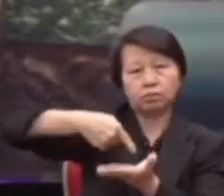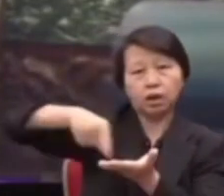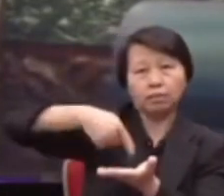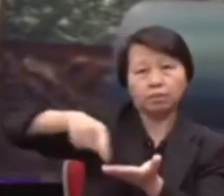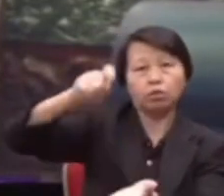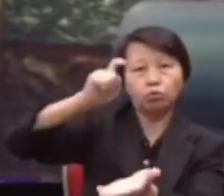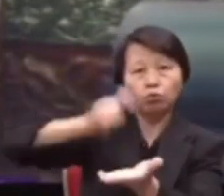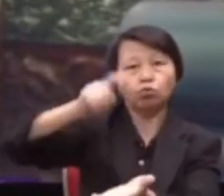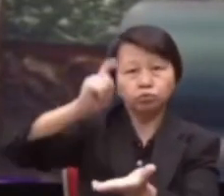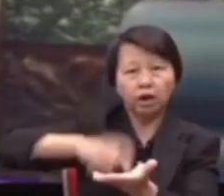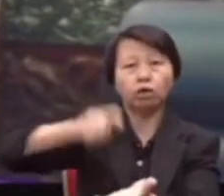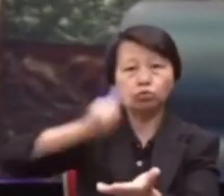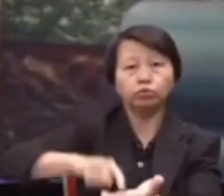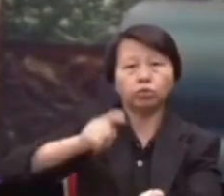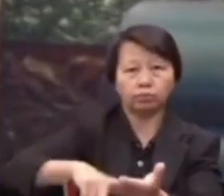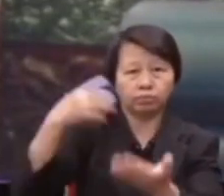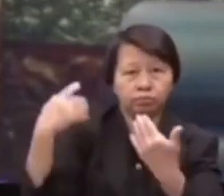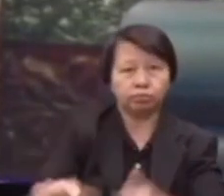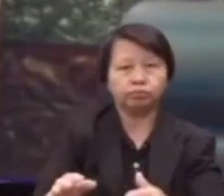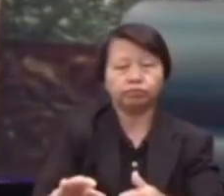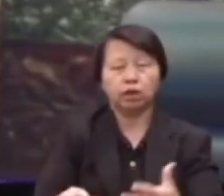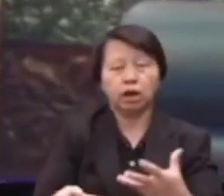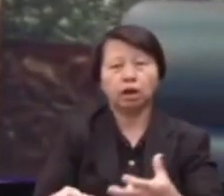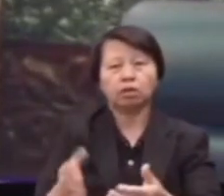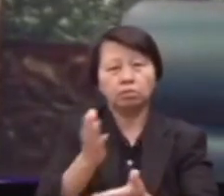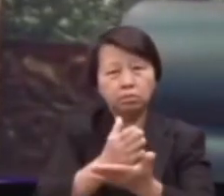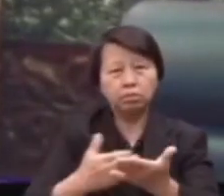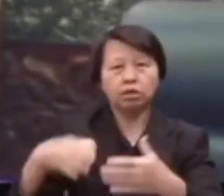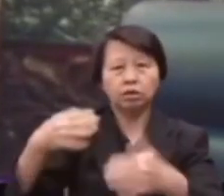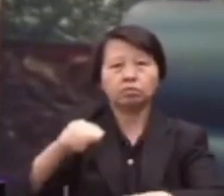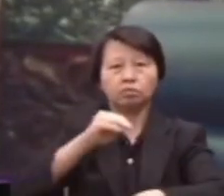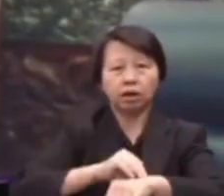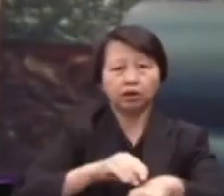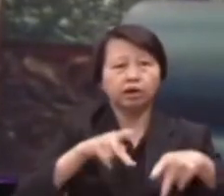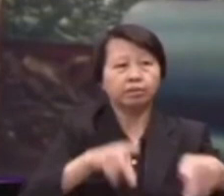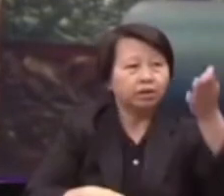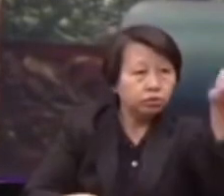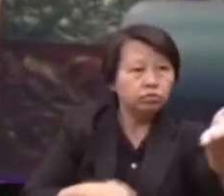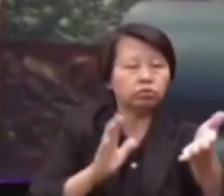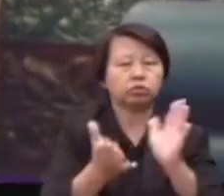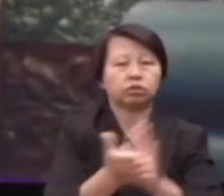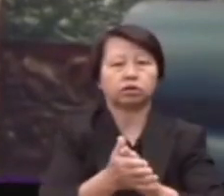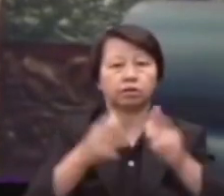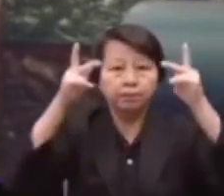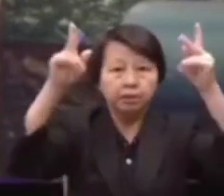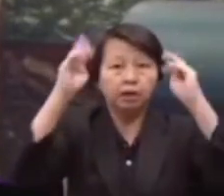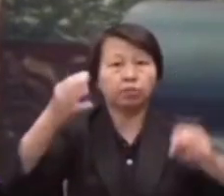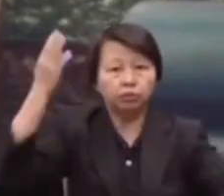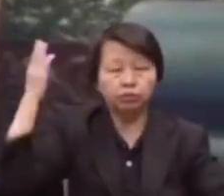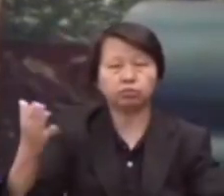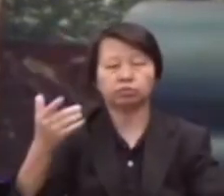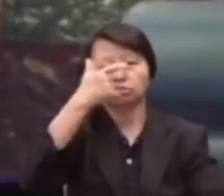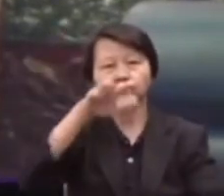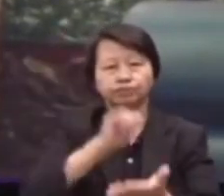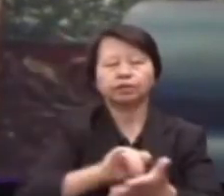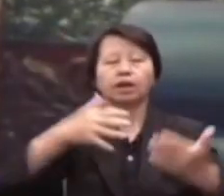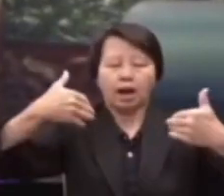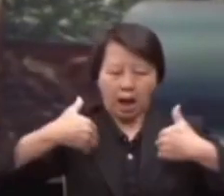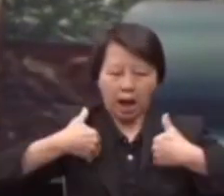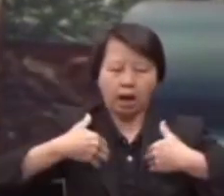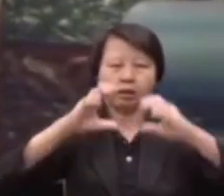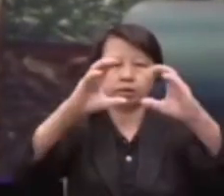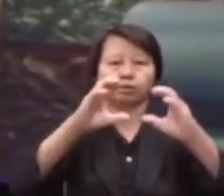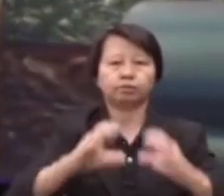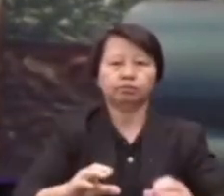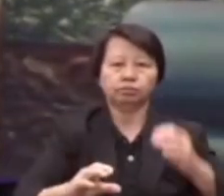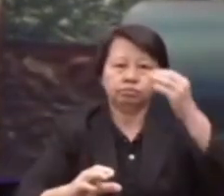membayar hutang-hutang yang telah pun diambil sebahagiannya semasa Pak Goh menjadi Perdana Menteri. Sebab itu ada cara